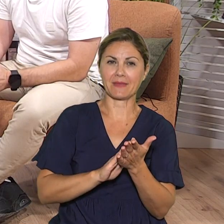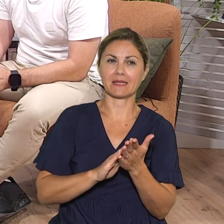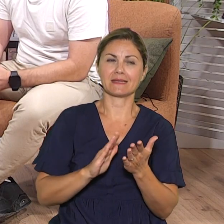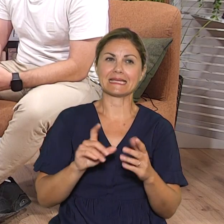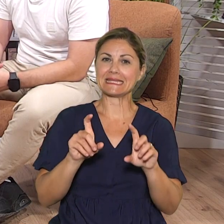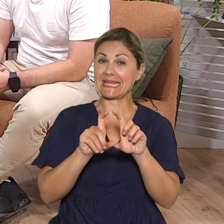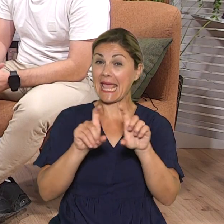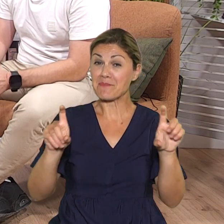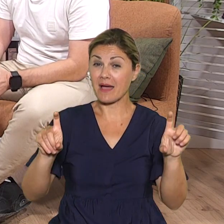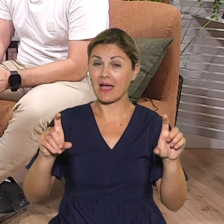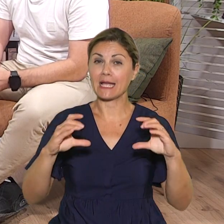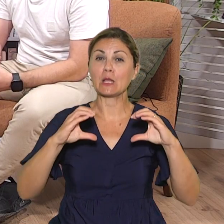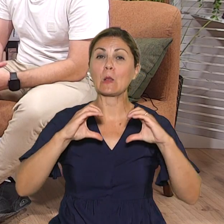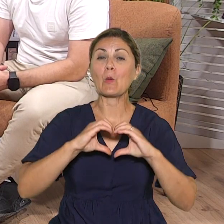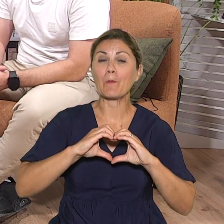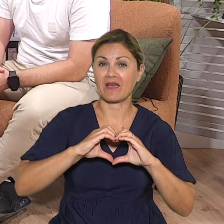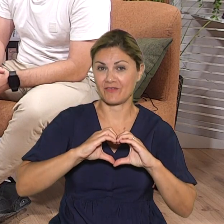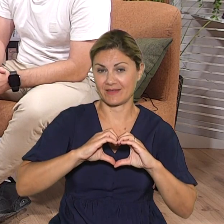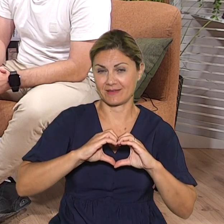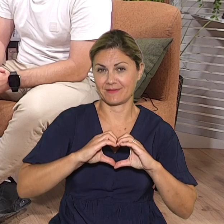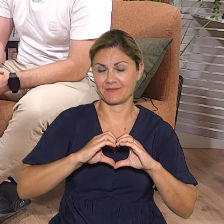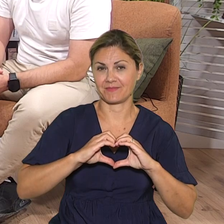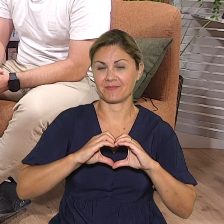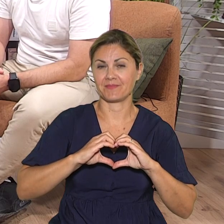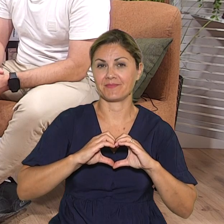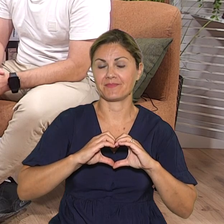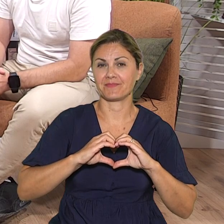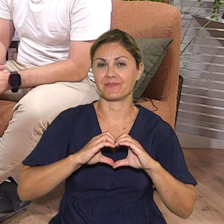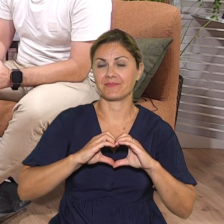ljubavnoj tematici, s obzirom da ih vjerojatno imate u pjesmama,